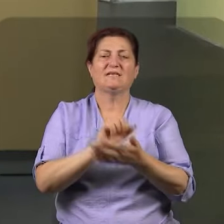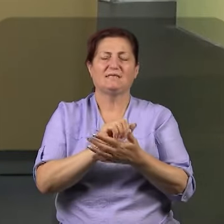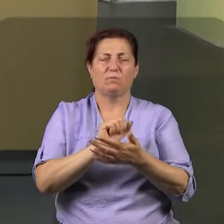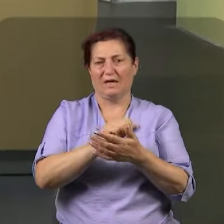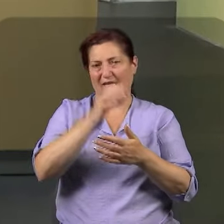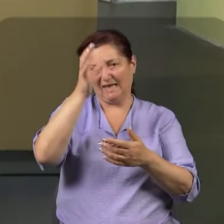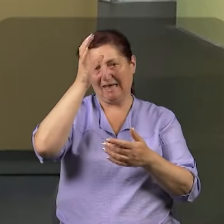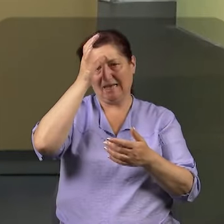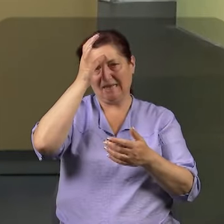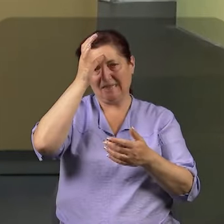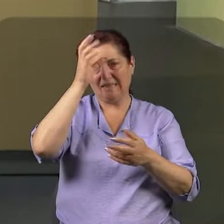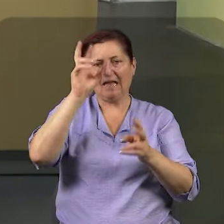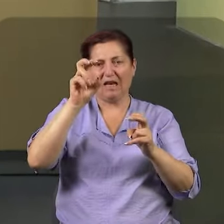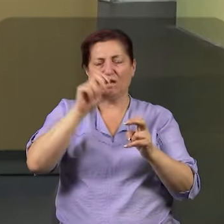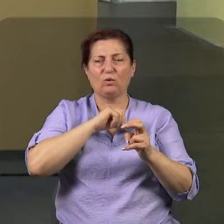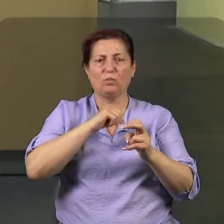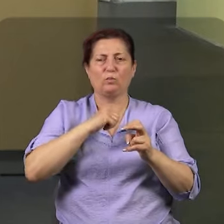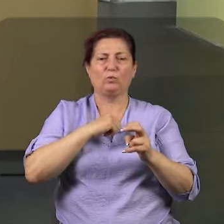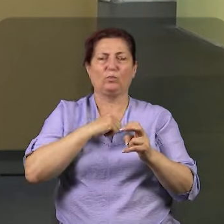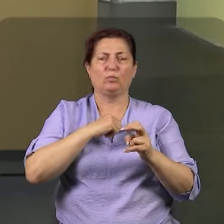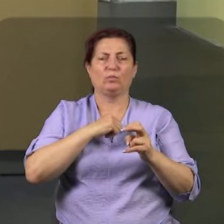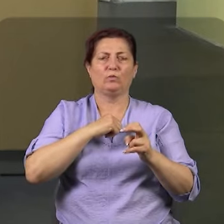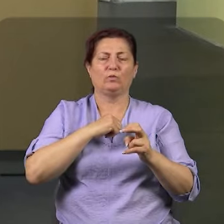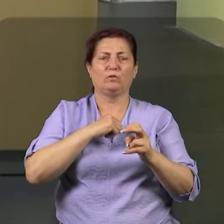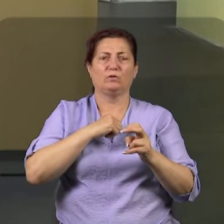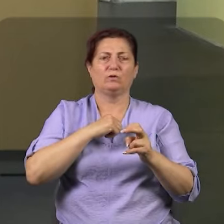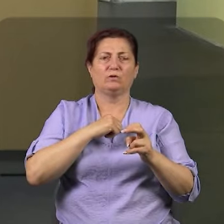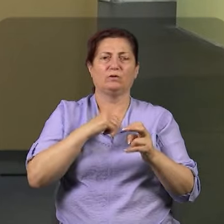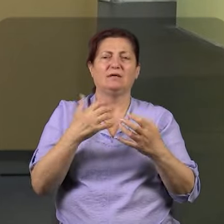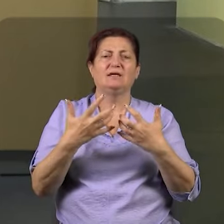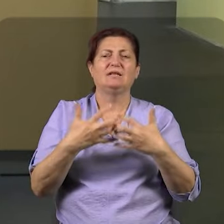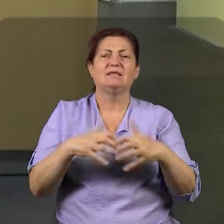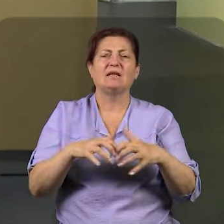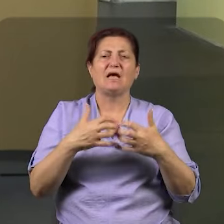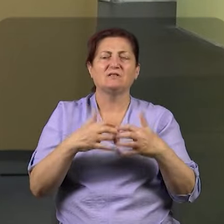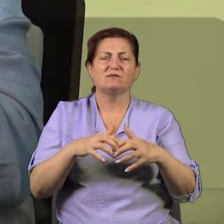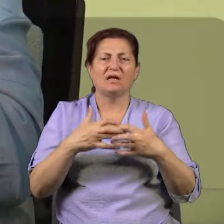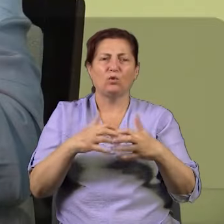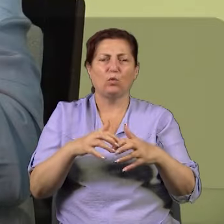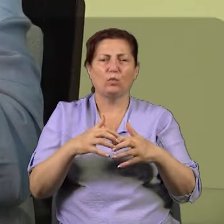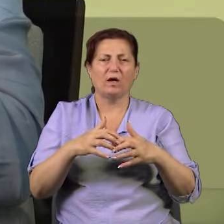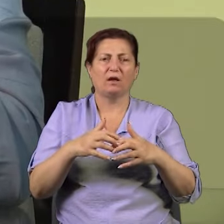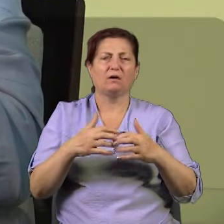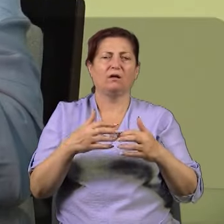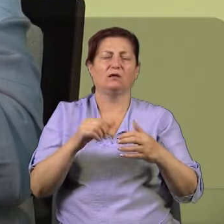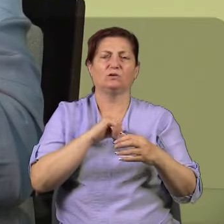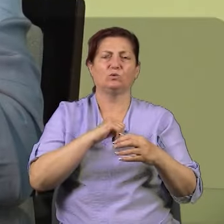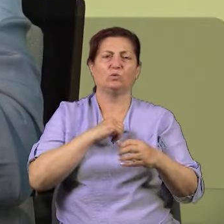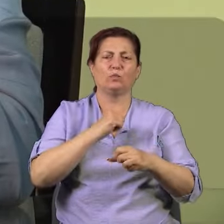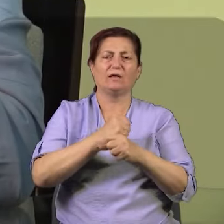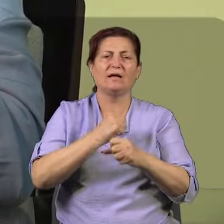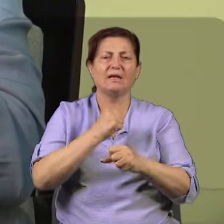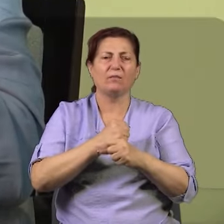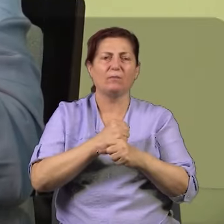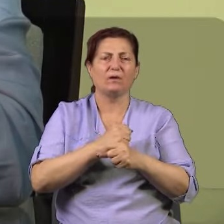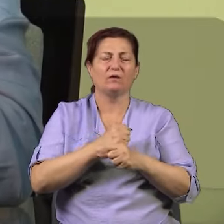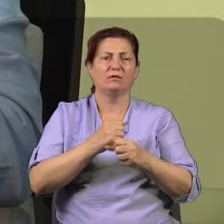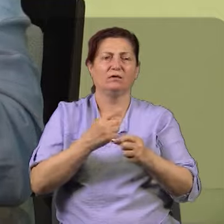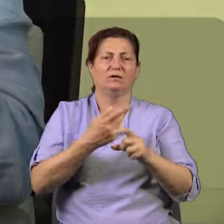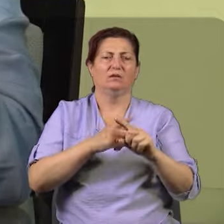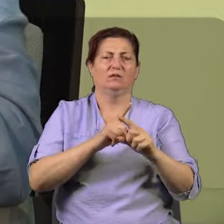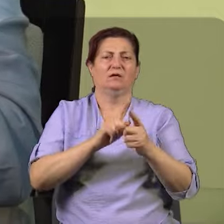գիտության գիտելիքի տրանսֆորմացիայով, այսինքն տեսական գիտելիքը տեխնոլոգիական, հա, կիրառման եւ հետո